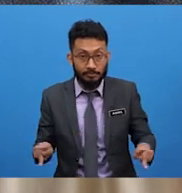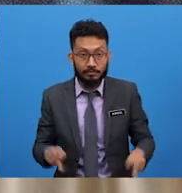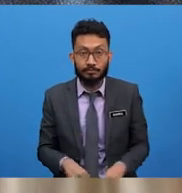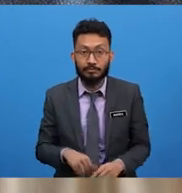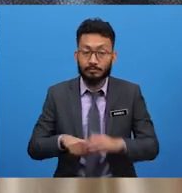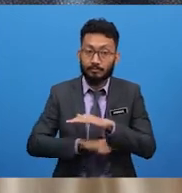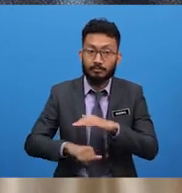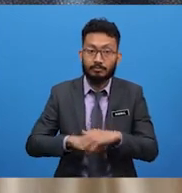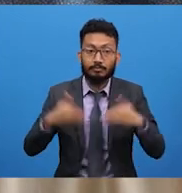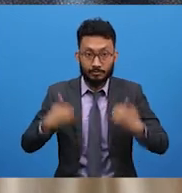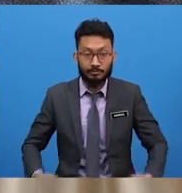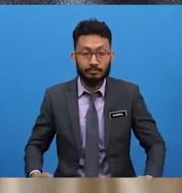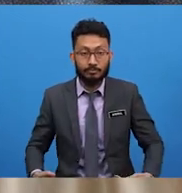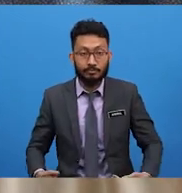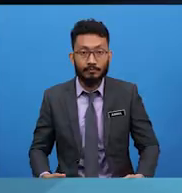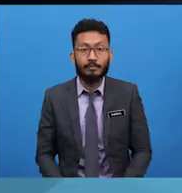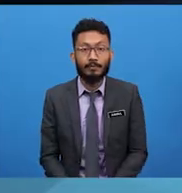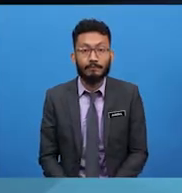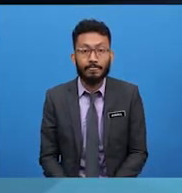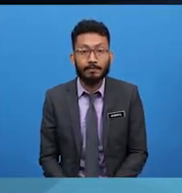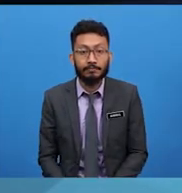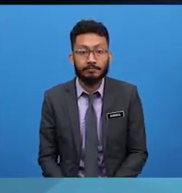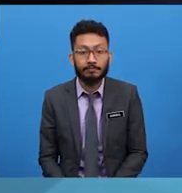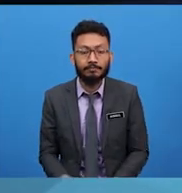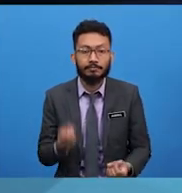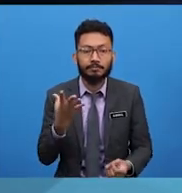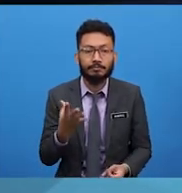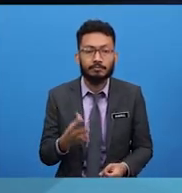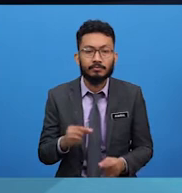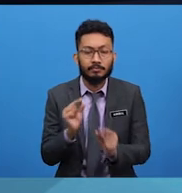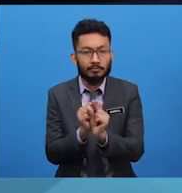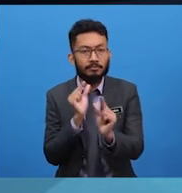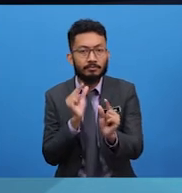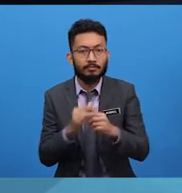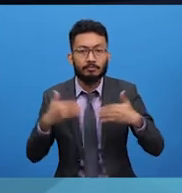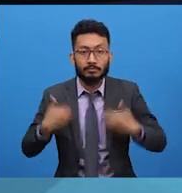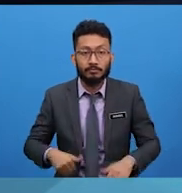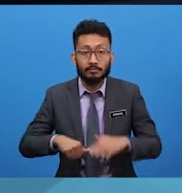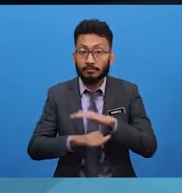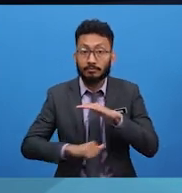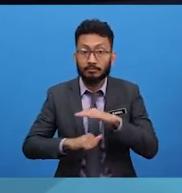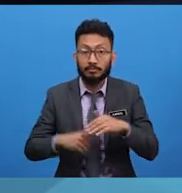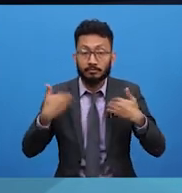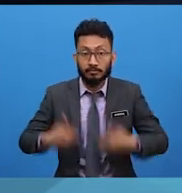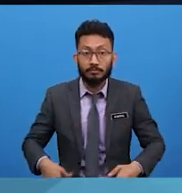sebelum itu, ingatkan murid-murid berapa garisan asas badan yang terdapat pada pola asas.